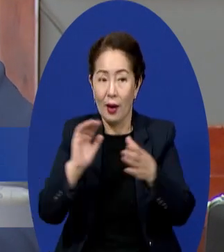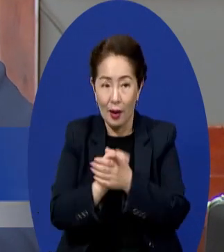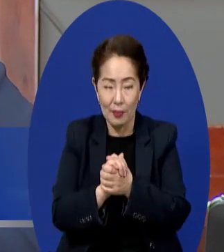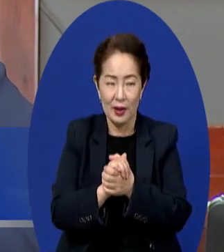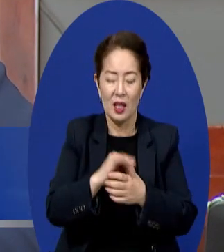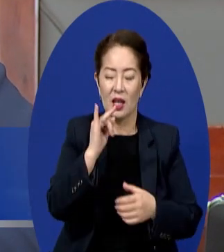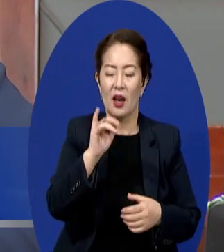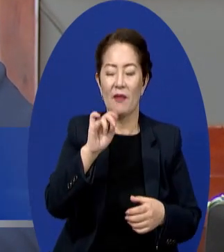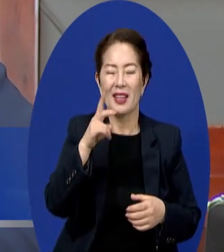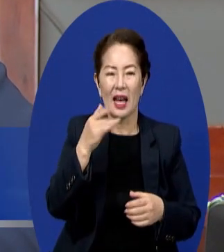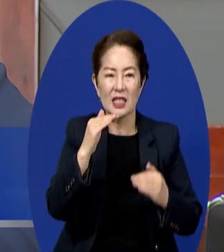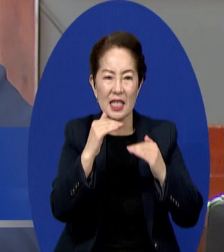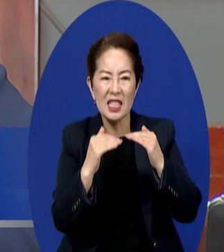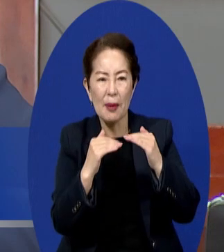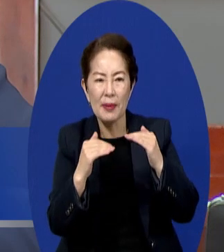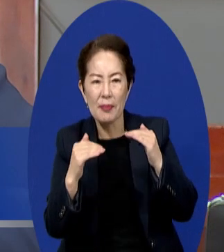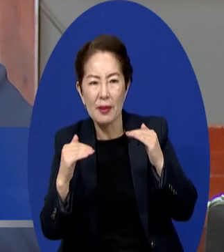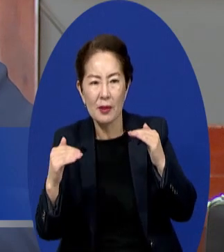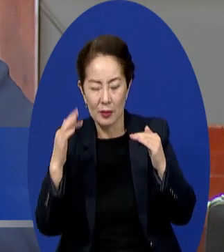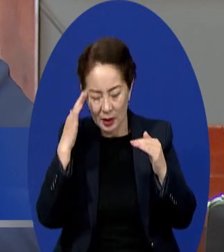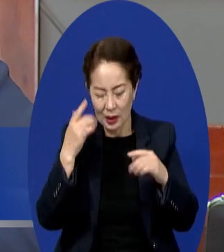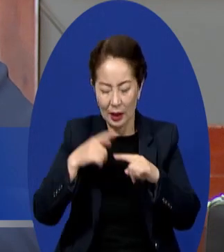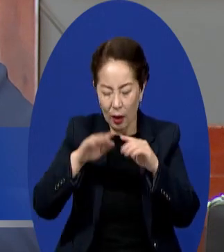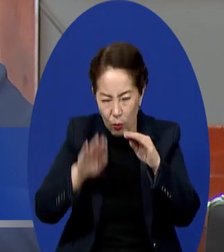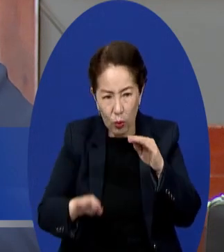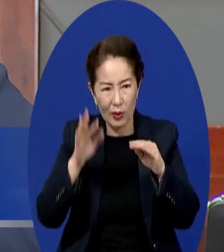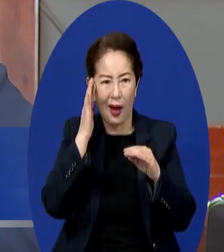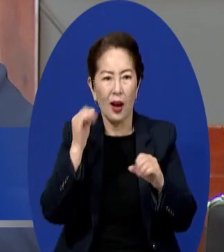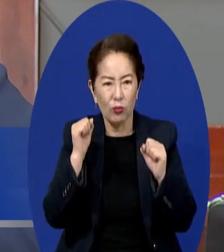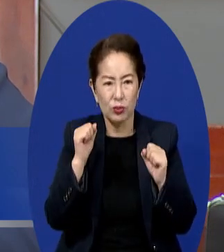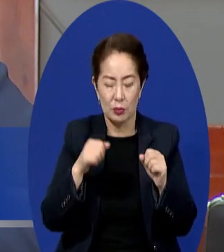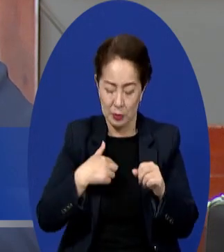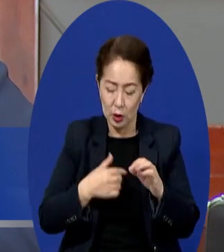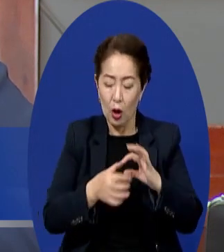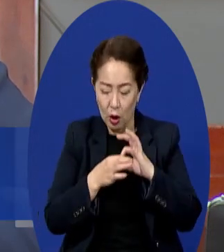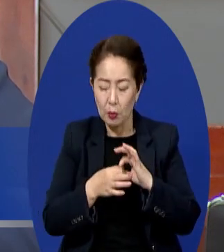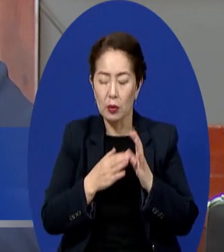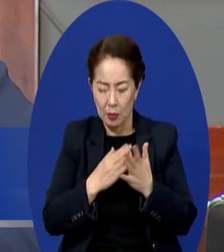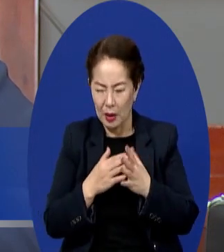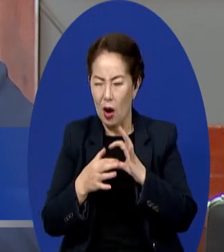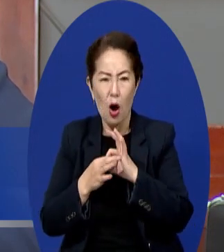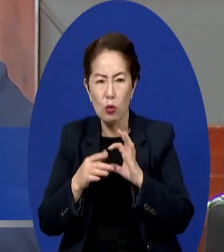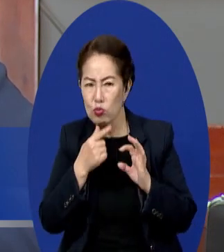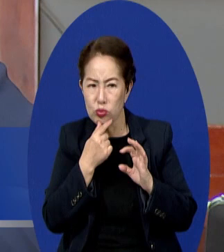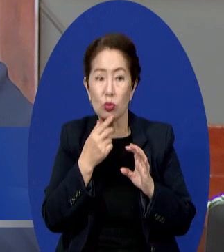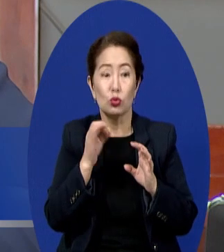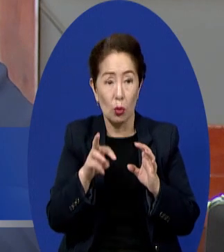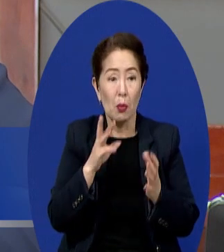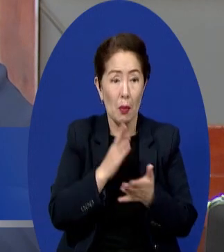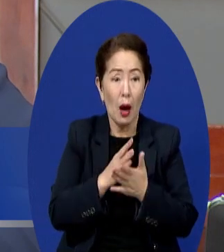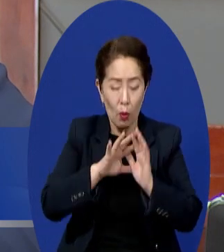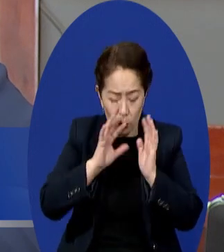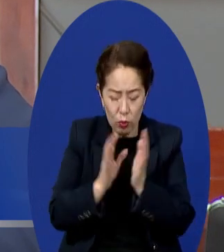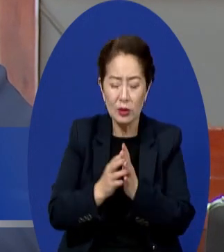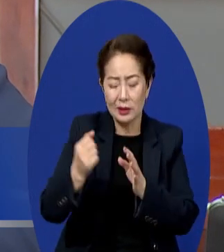буулгах бүхэл боломж даргамжнууд авна. Биднээс шалтгааллахгүй зүйлүүд байна. А биднээс шалтгаалж болох одоо бүхэл аргамжнууд